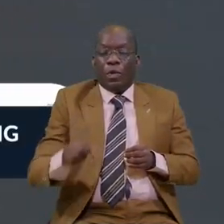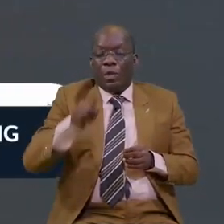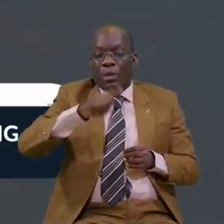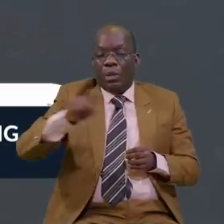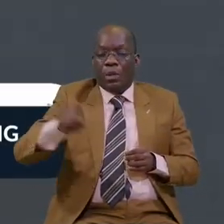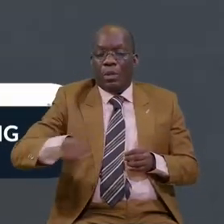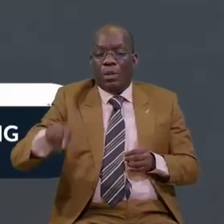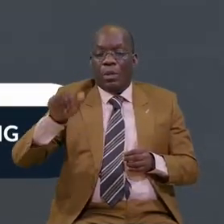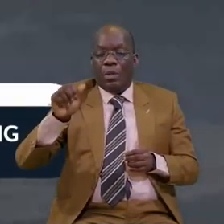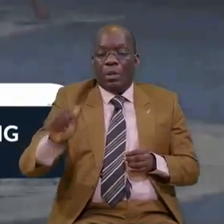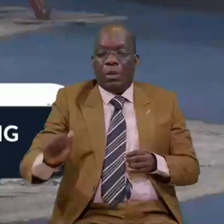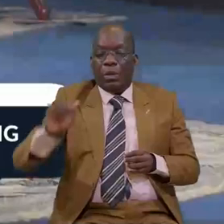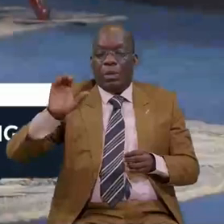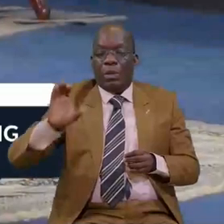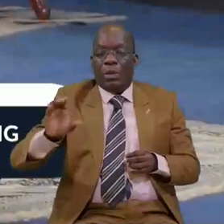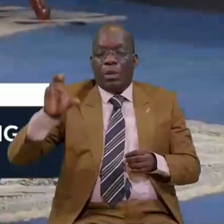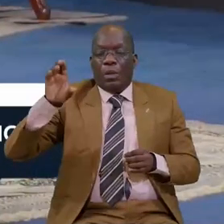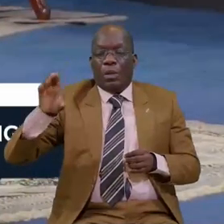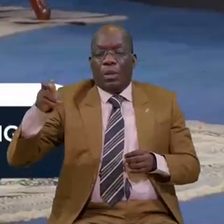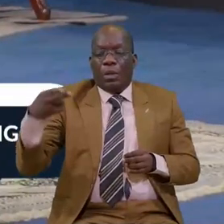de toutes les nations venant